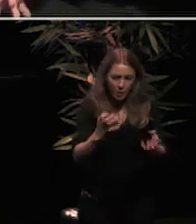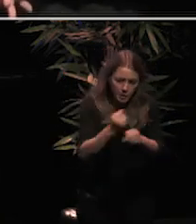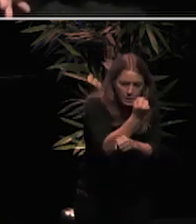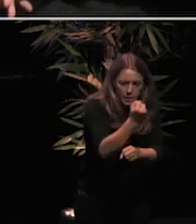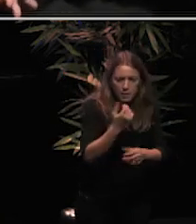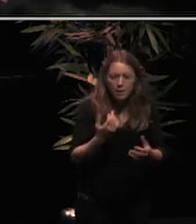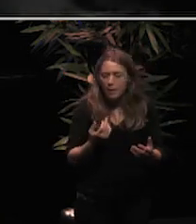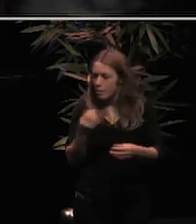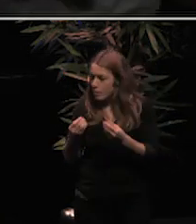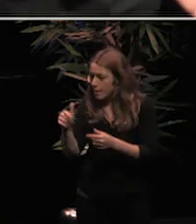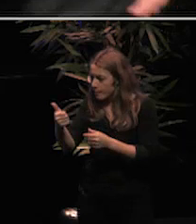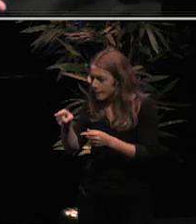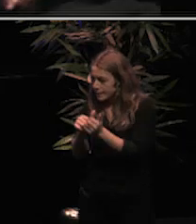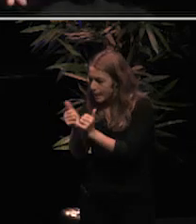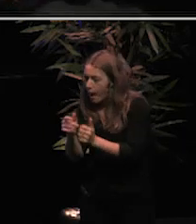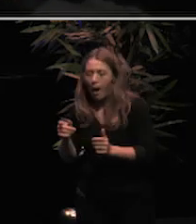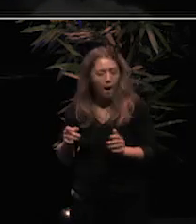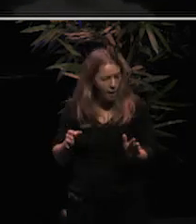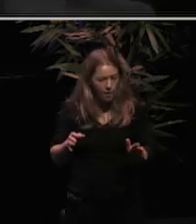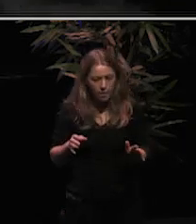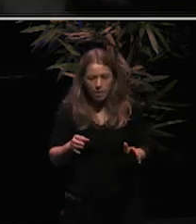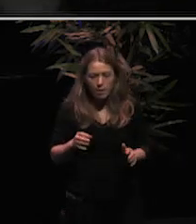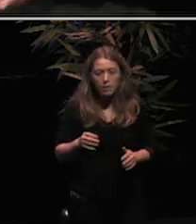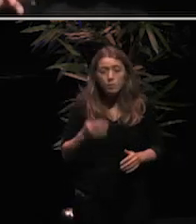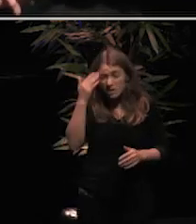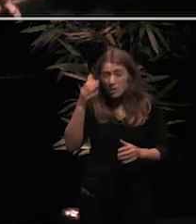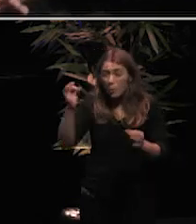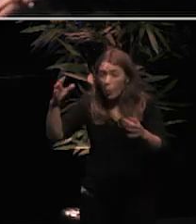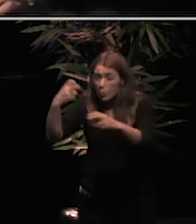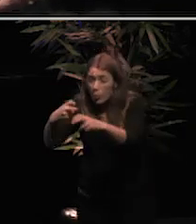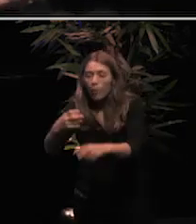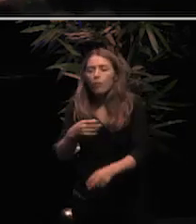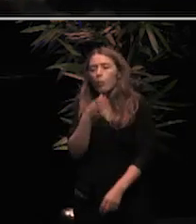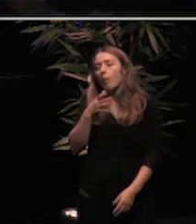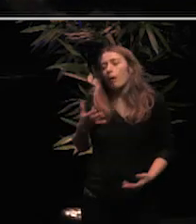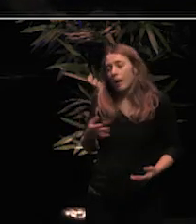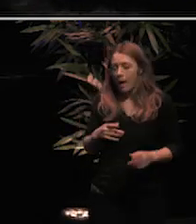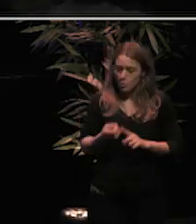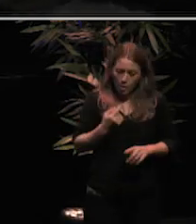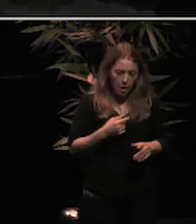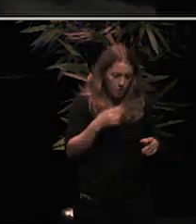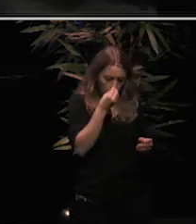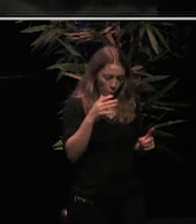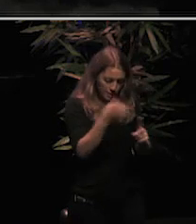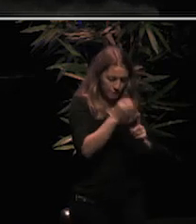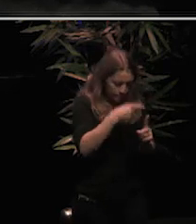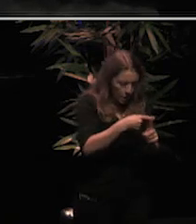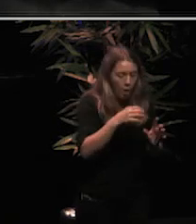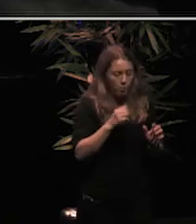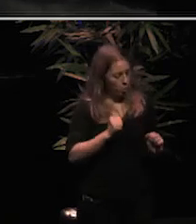réalité. Mais voilà, si on a travaillé pour, on se définit des objectifs qui sont réalisables Et cet objectif, en fait, va